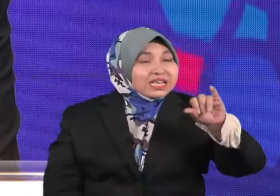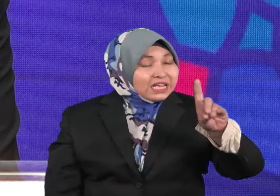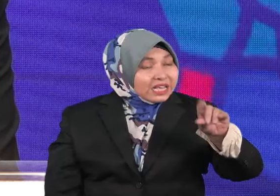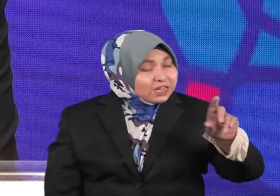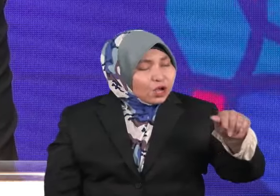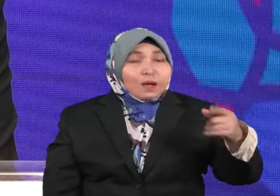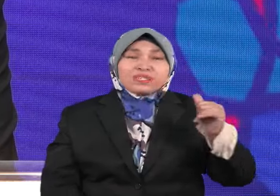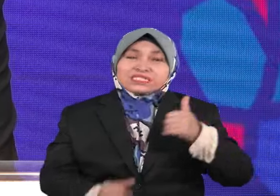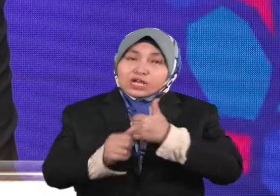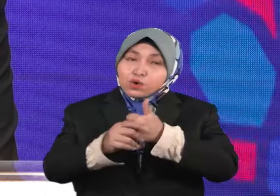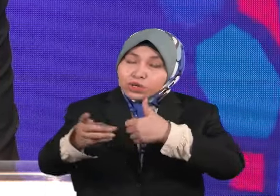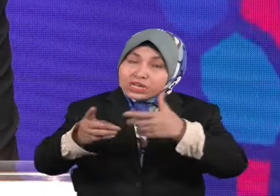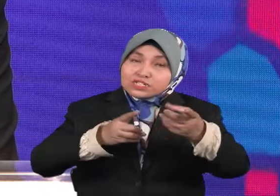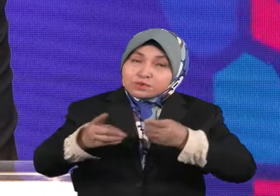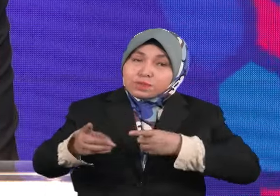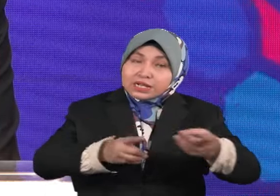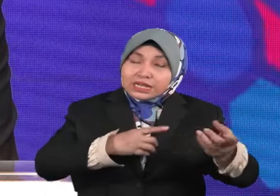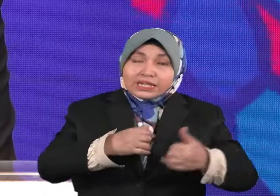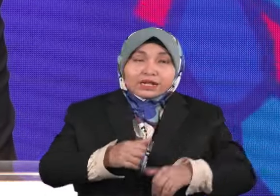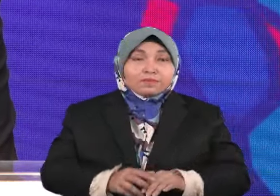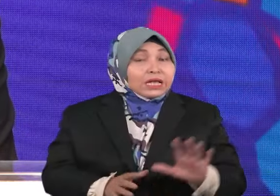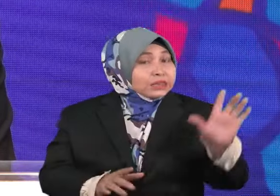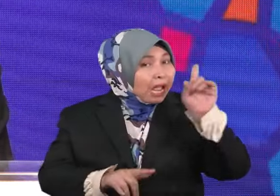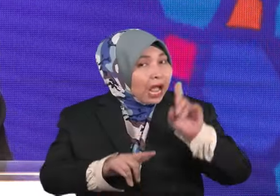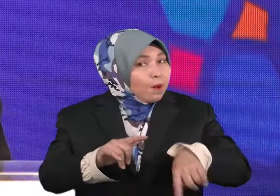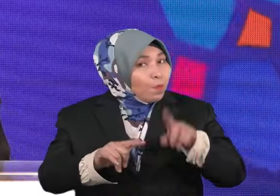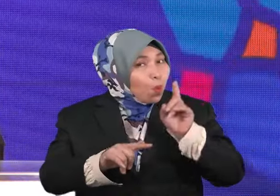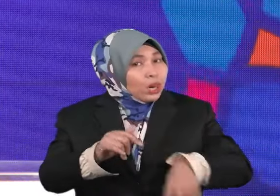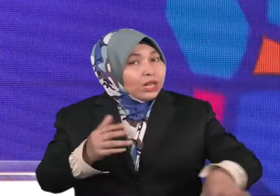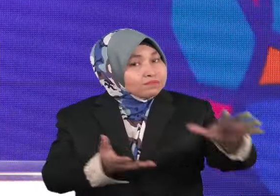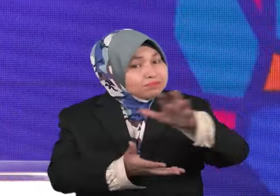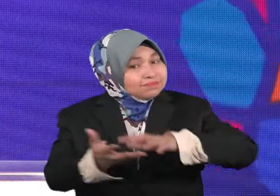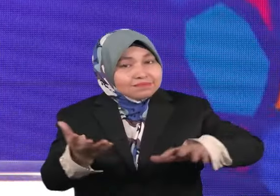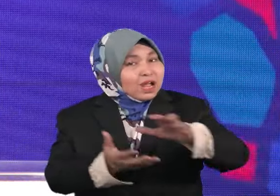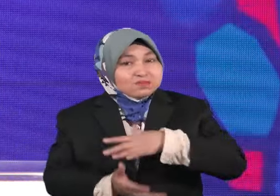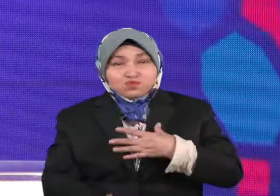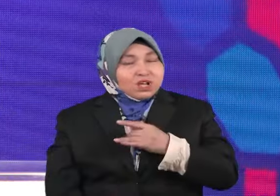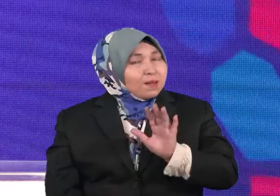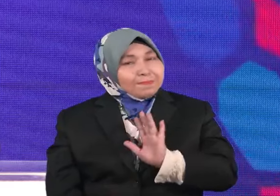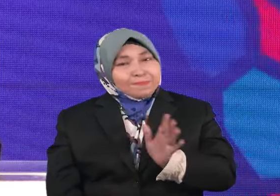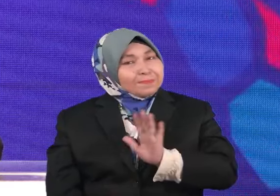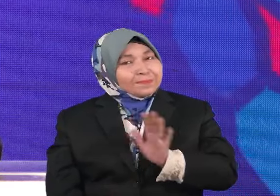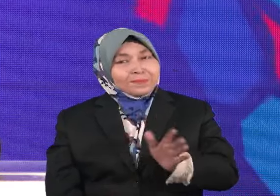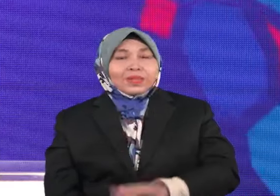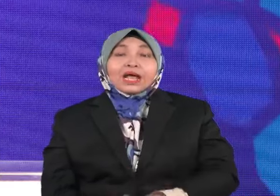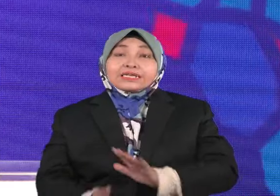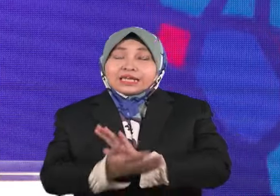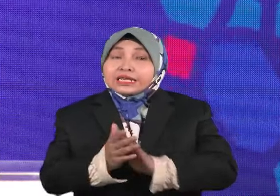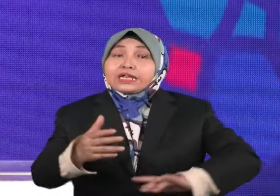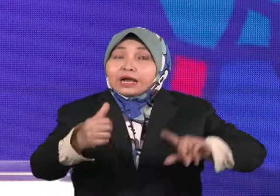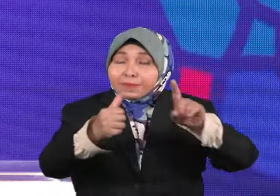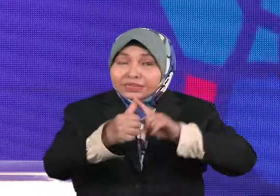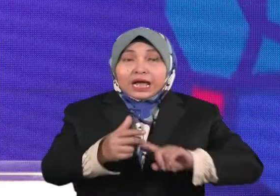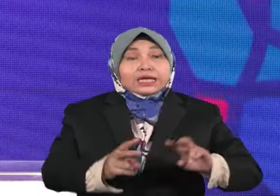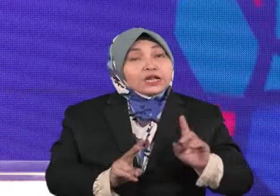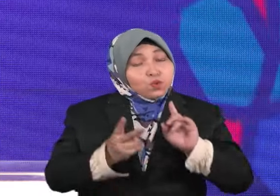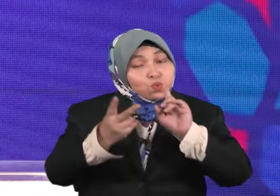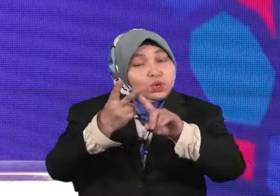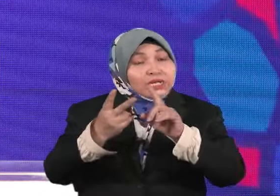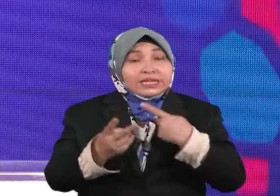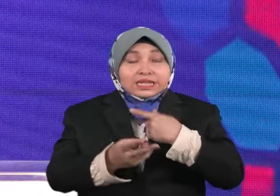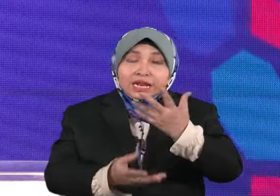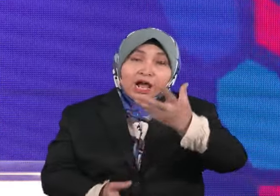kena ikut disiplin ni lah. Kena tak boleh campur aduk. Itu sebagai contoh sahaja. Baik, itu pertama. Kemudian kita nak